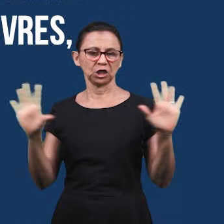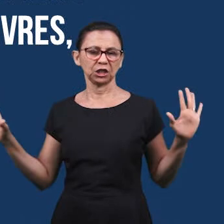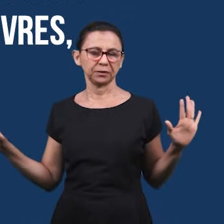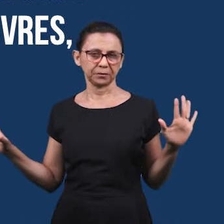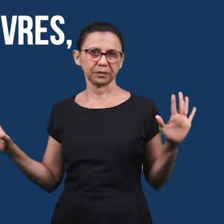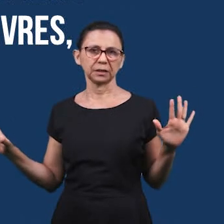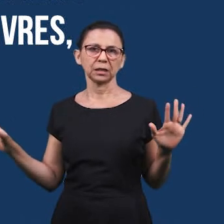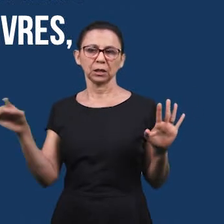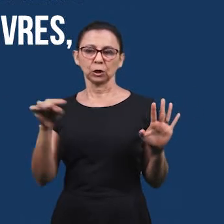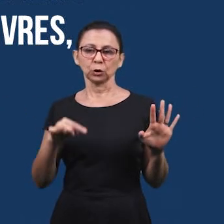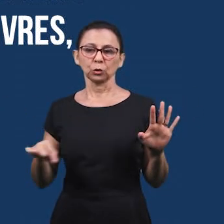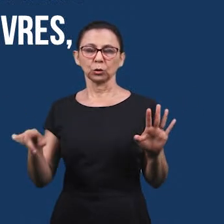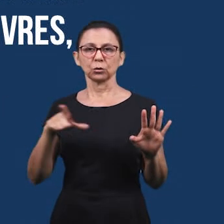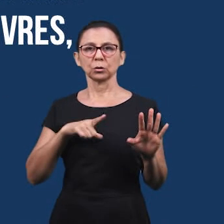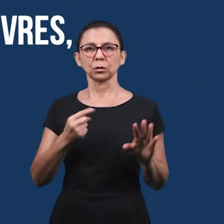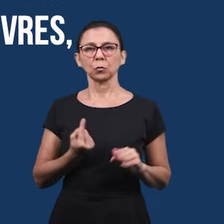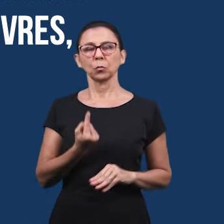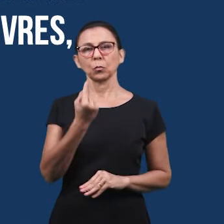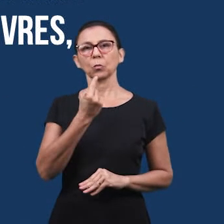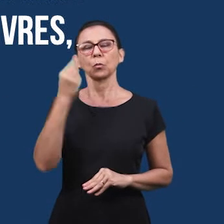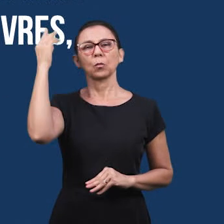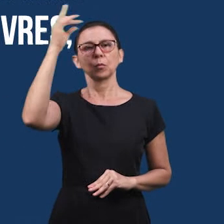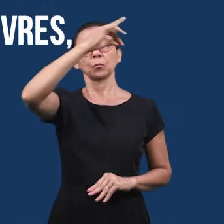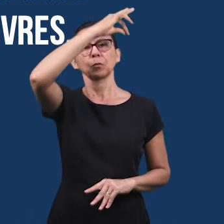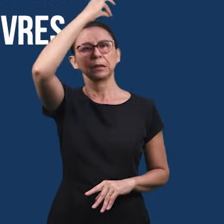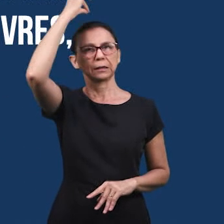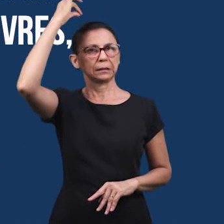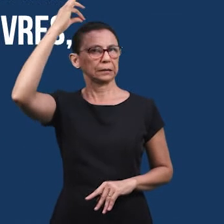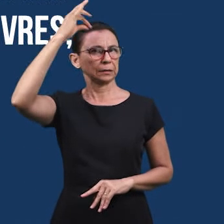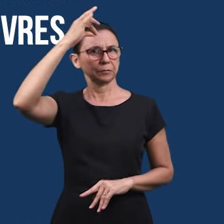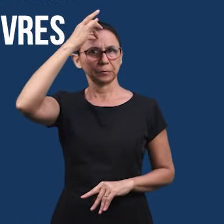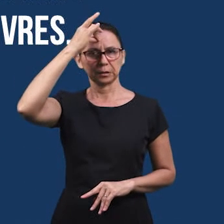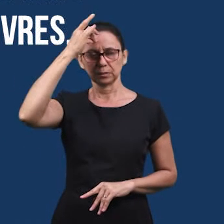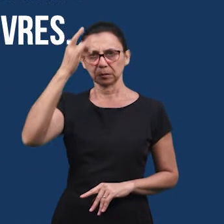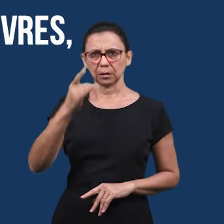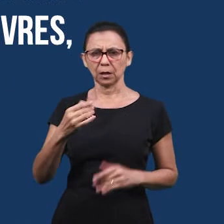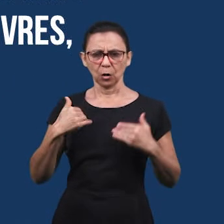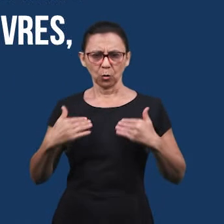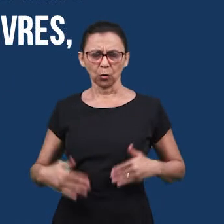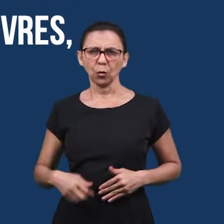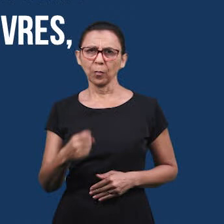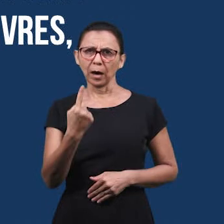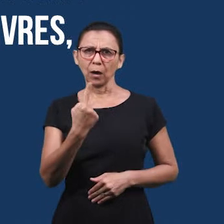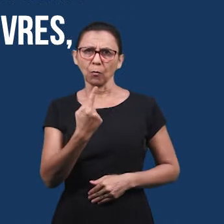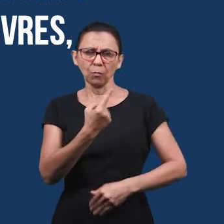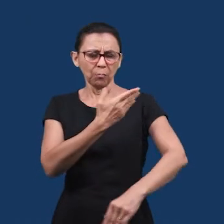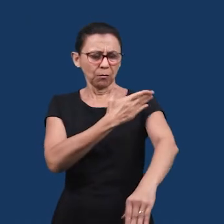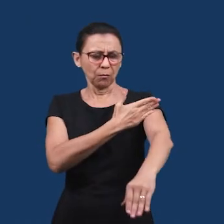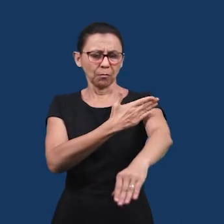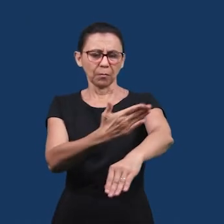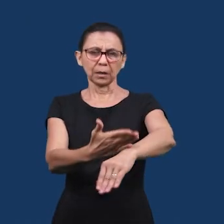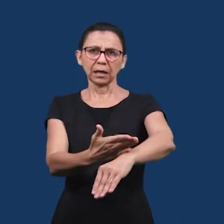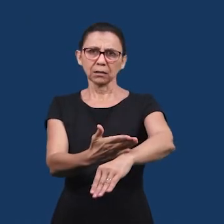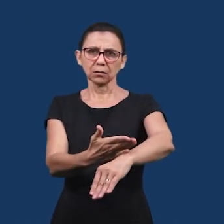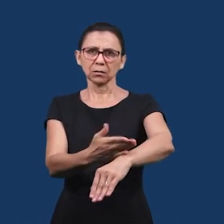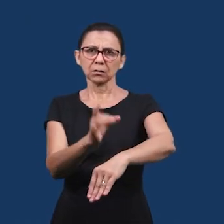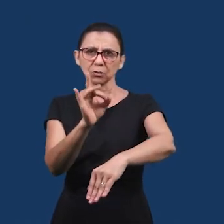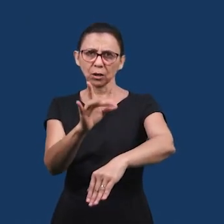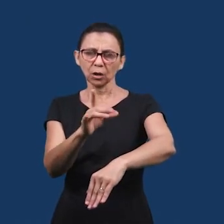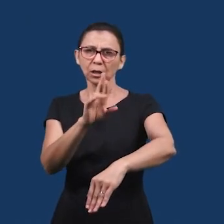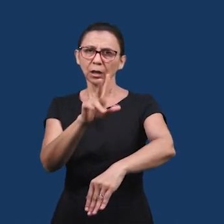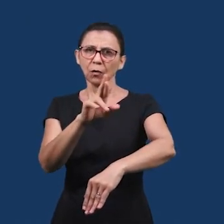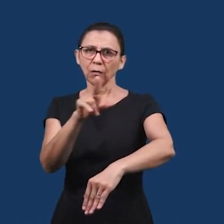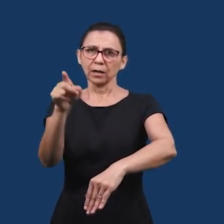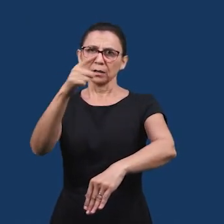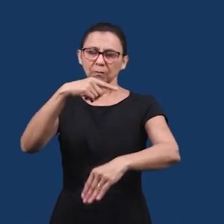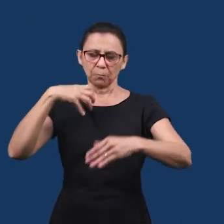рабы или свободные, все мы пьем от одного духа, потому что тело не один член, а многие. Это особый